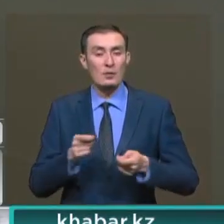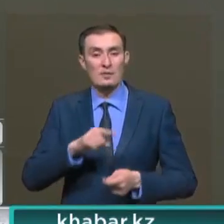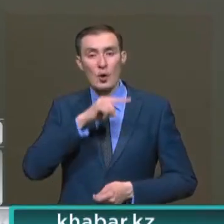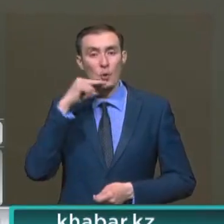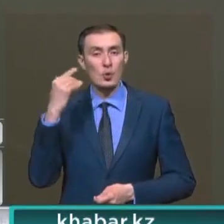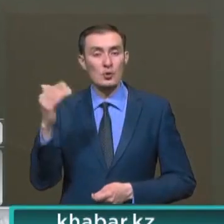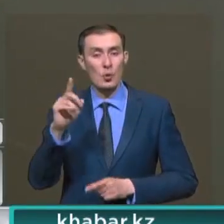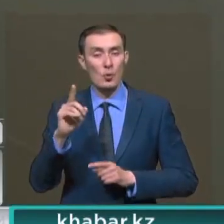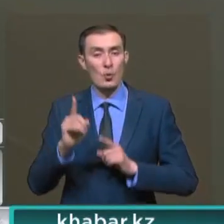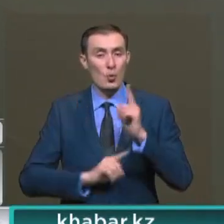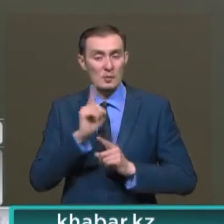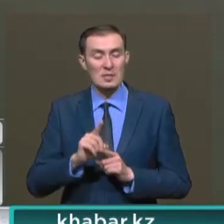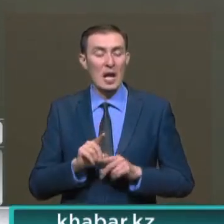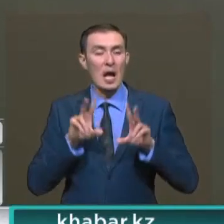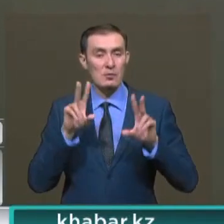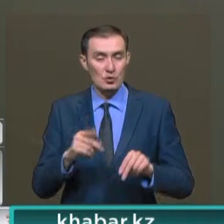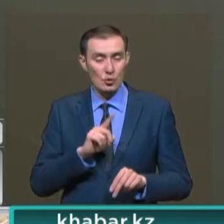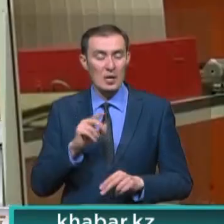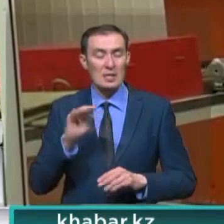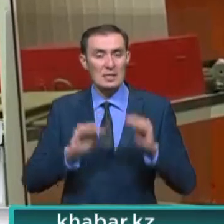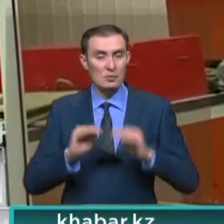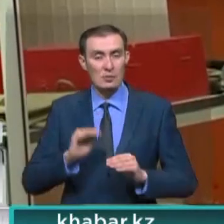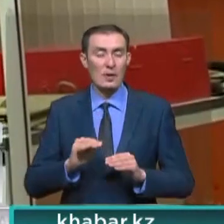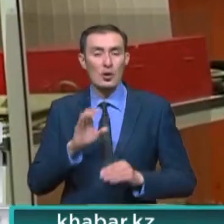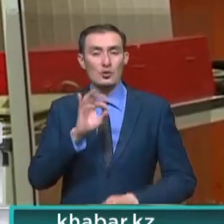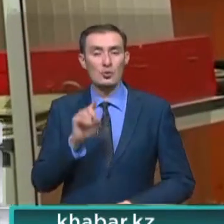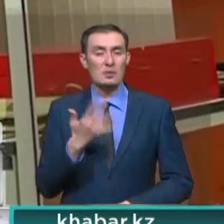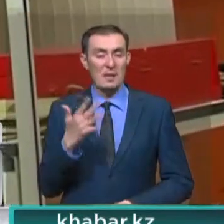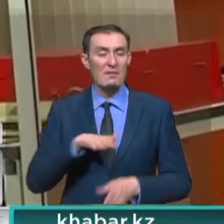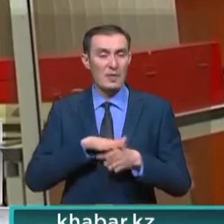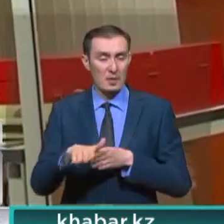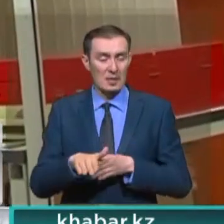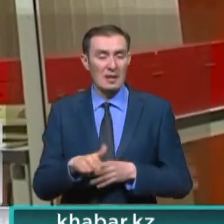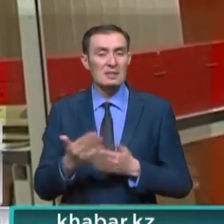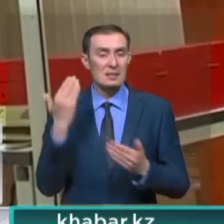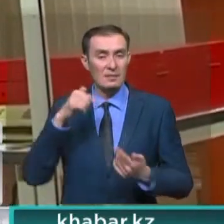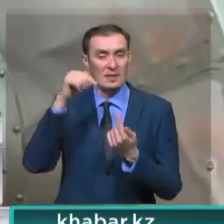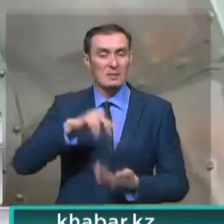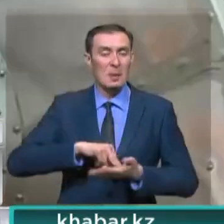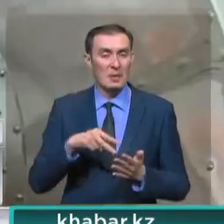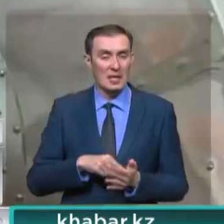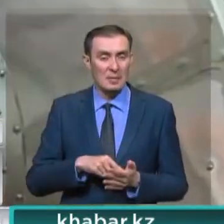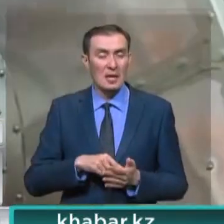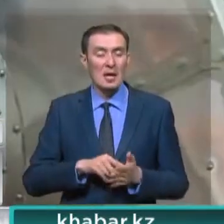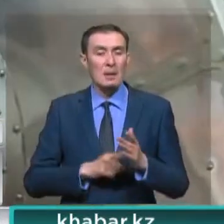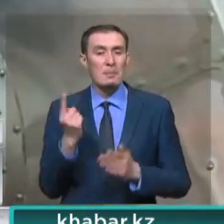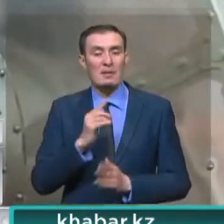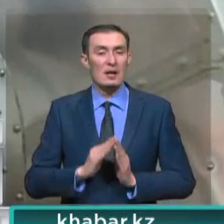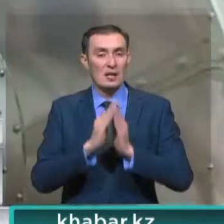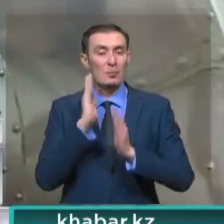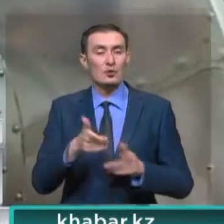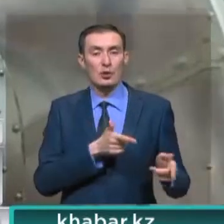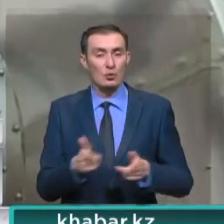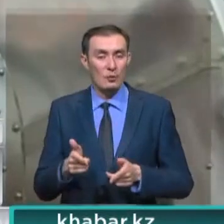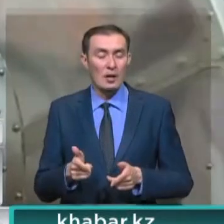Роскосмоса подтверждает, что все обязательства по созданию ракеты «Союз-5» будут выполнены. В соответствии с ранее утвержденными планами, первый летный образец носителя